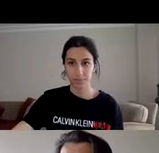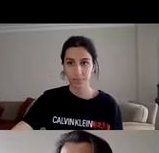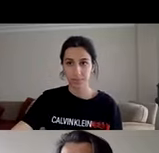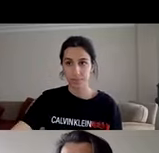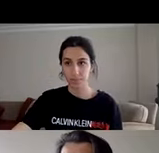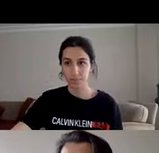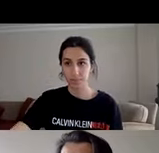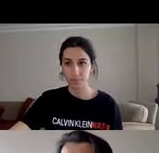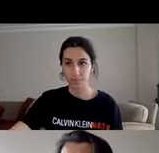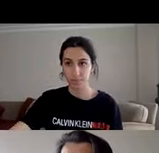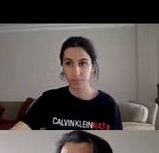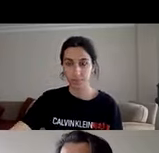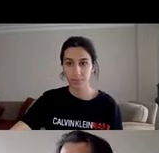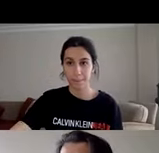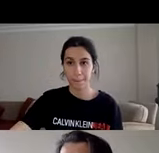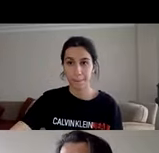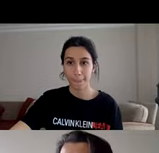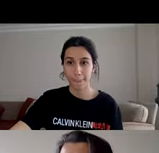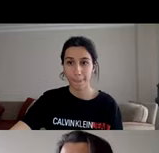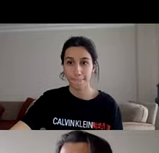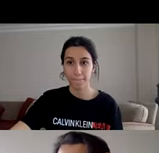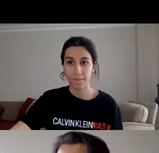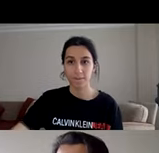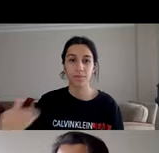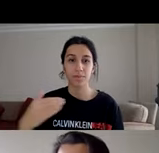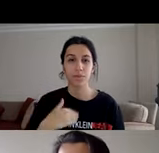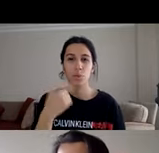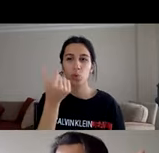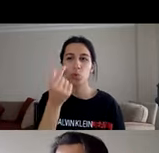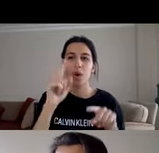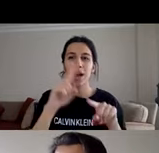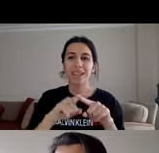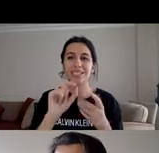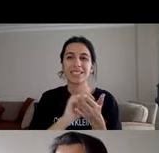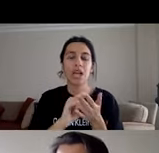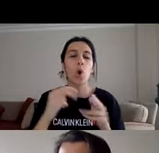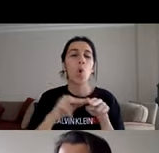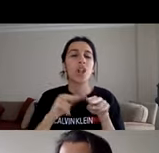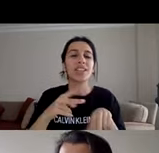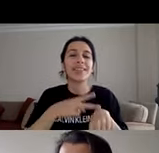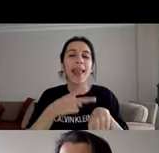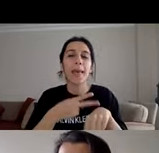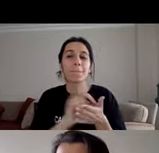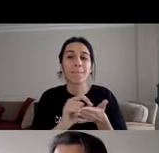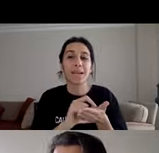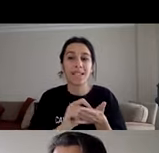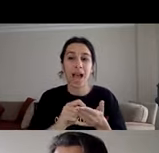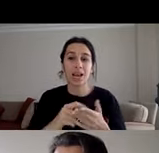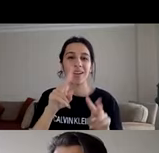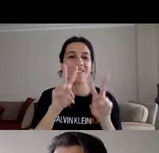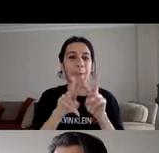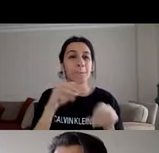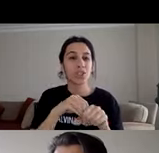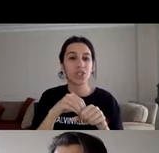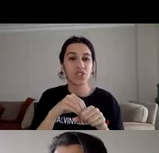da artık ben işte UX writer diyorlar, kullanıcı deneyimi yazarları, dijital dünya için içerik üretme